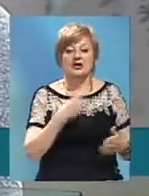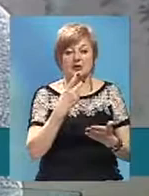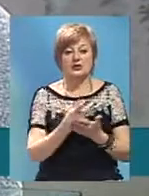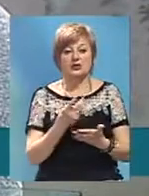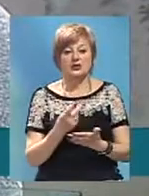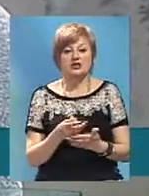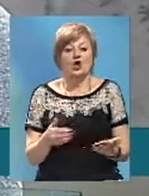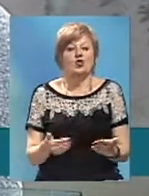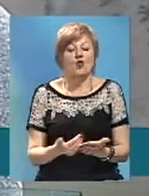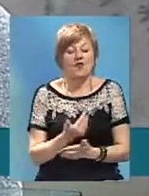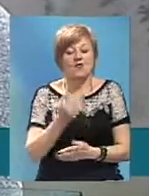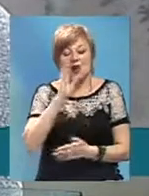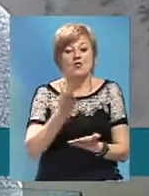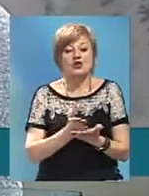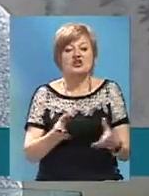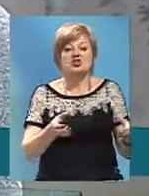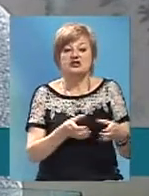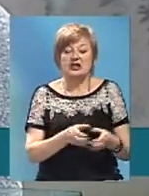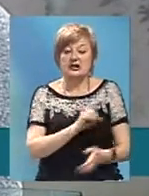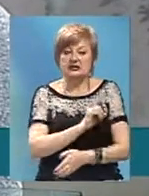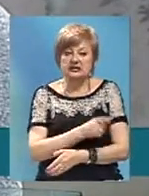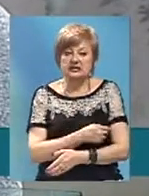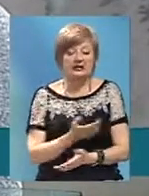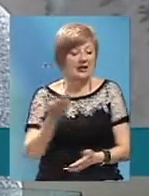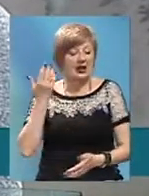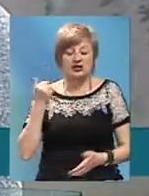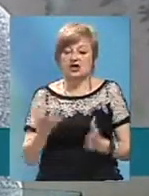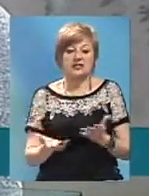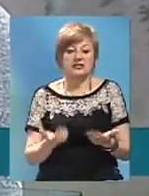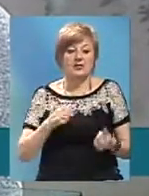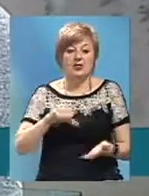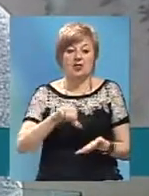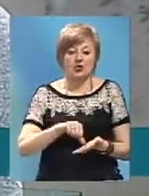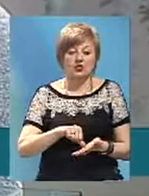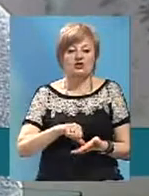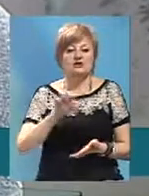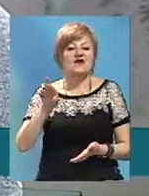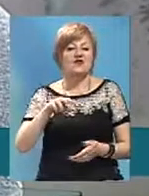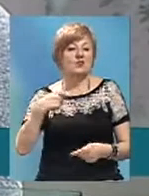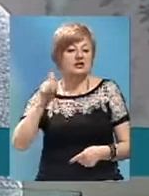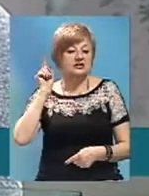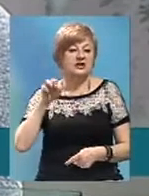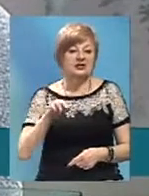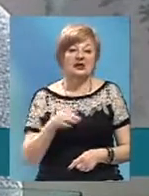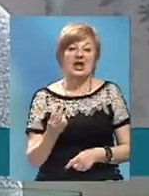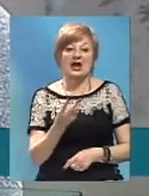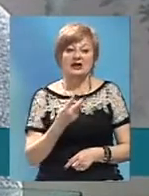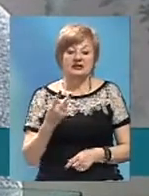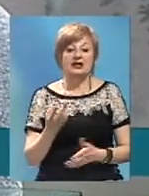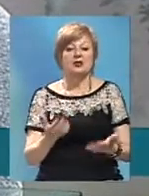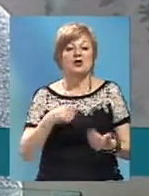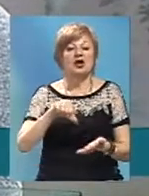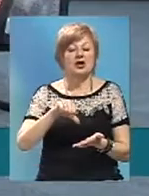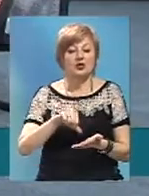це нова політична сила, яка не брала участі у виборах за законом Януковича. Три інші брали участь у виборах за